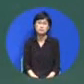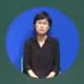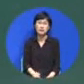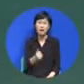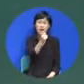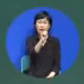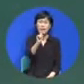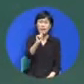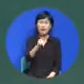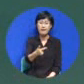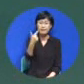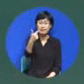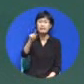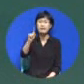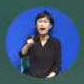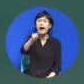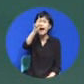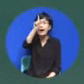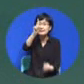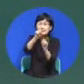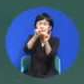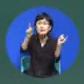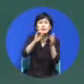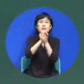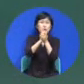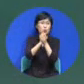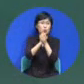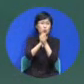한나 한 명의 기도가